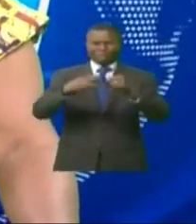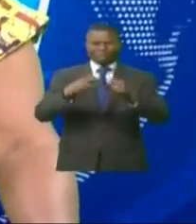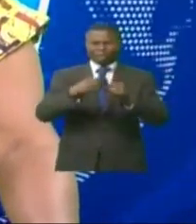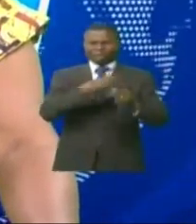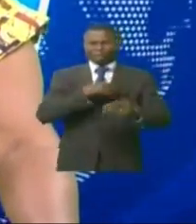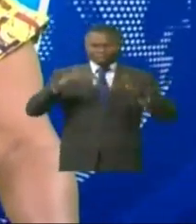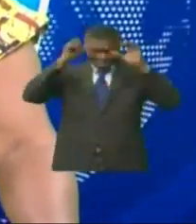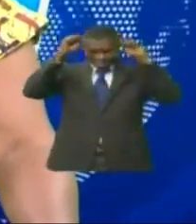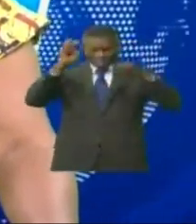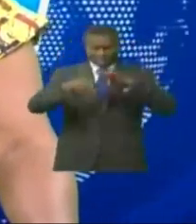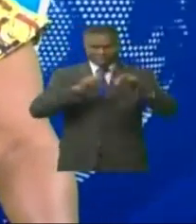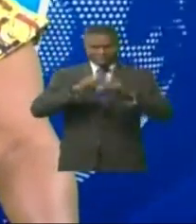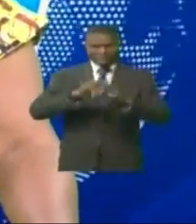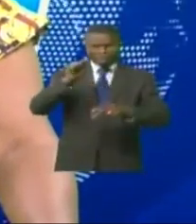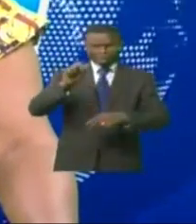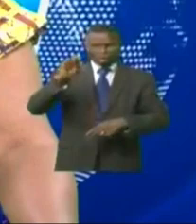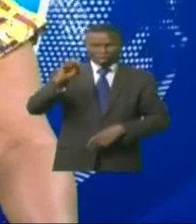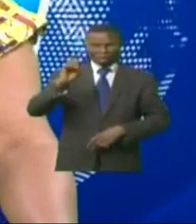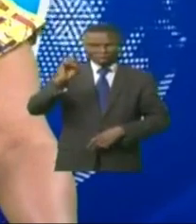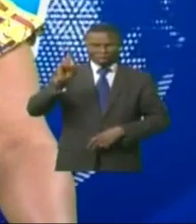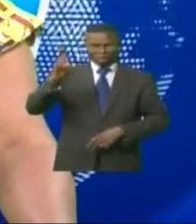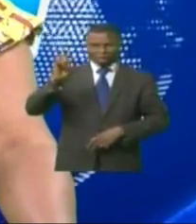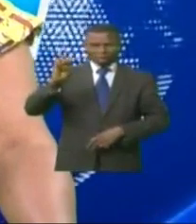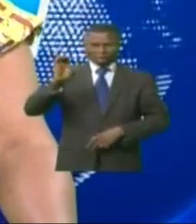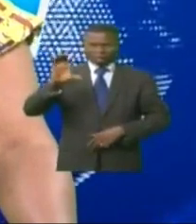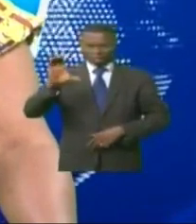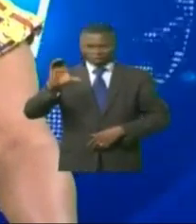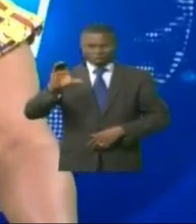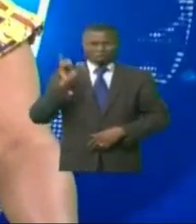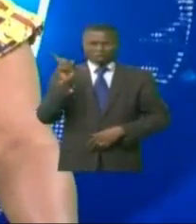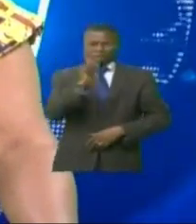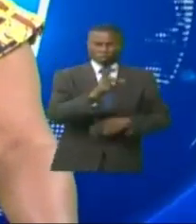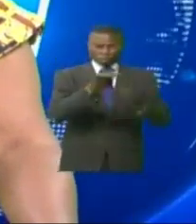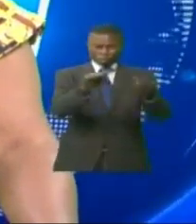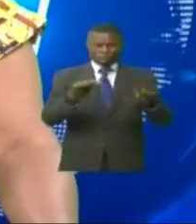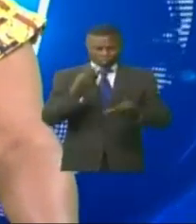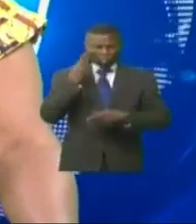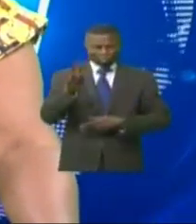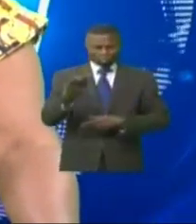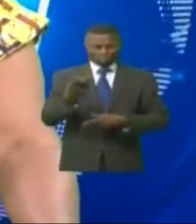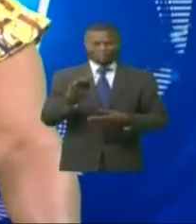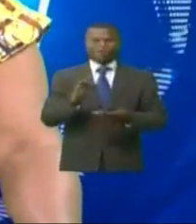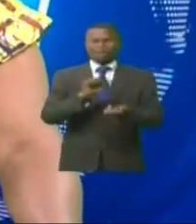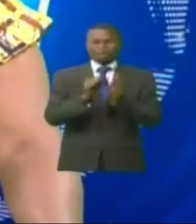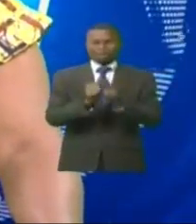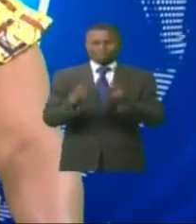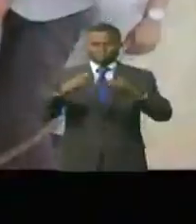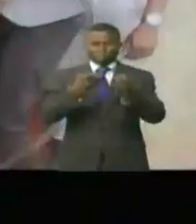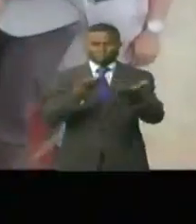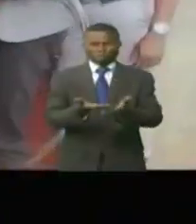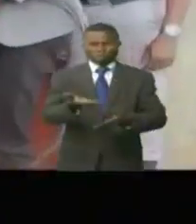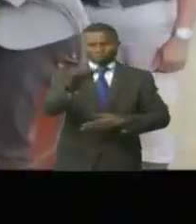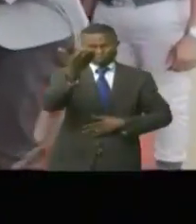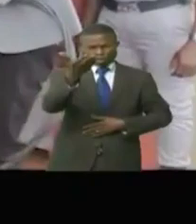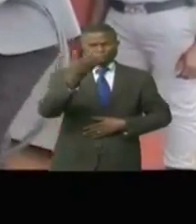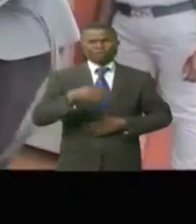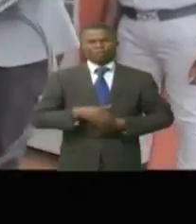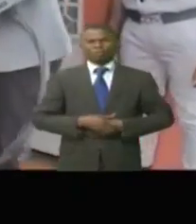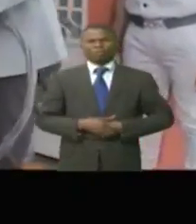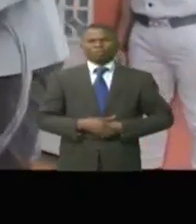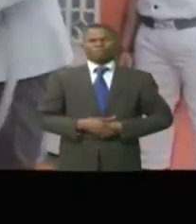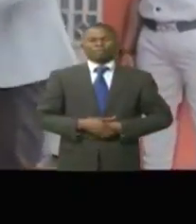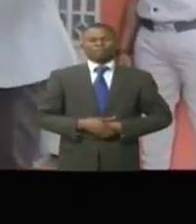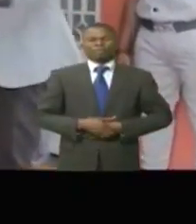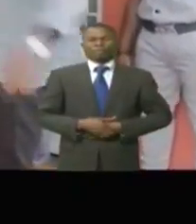présidente nationale de l'ANADEC, Suzy Badjoko, se sont rendus sur place. D'autres détails dans ce reportage. Câbles de courant